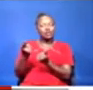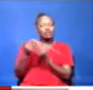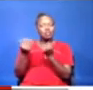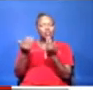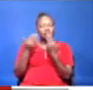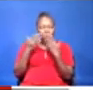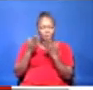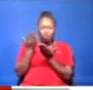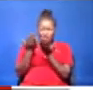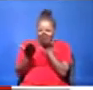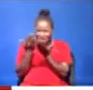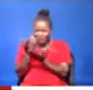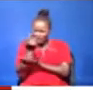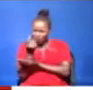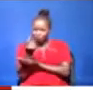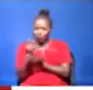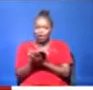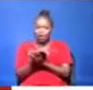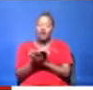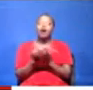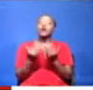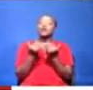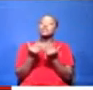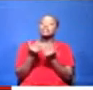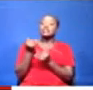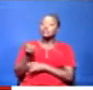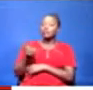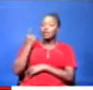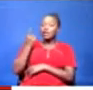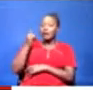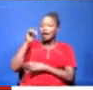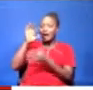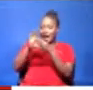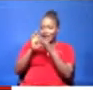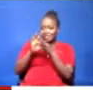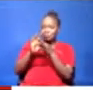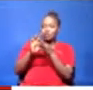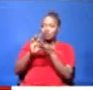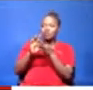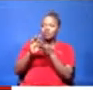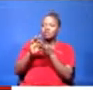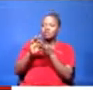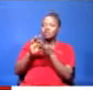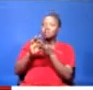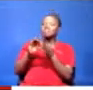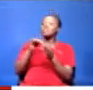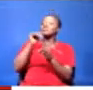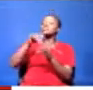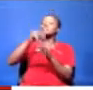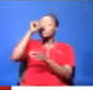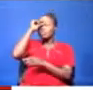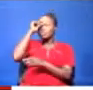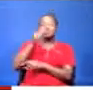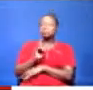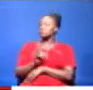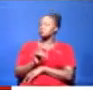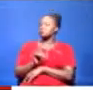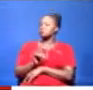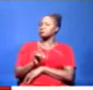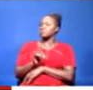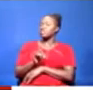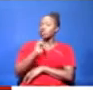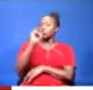kiasi kidogo. Kwa sasa tuelewe, Azimio haiko kwa serikali.